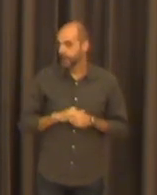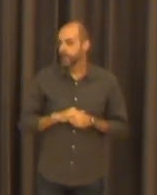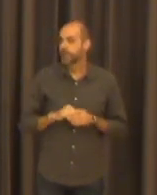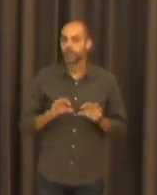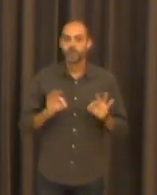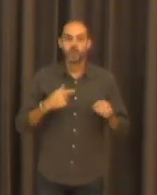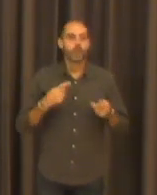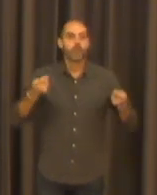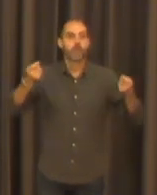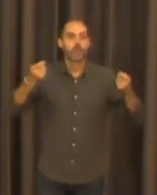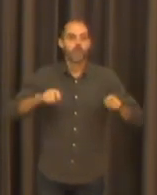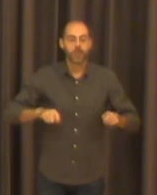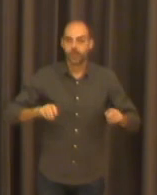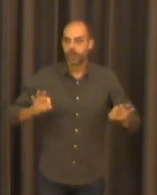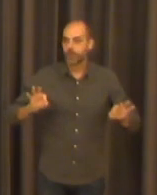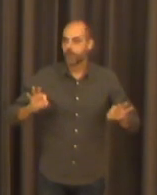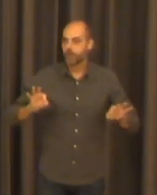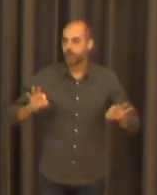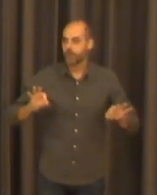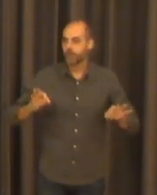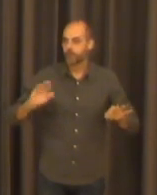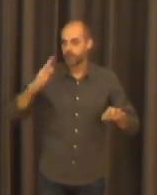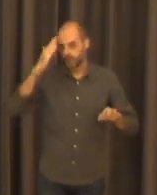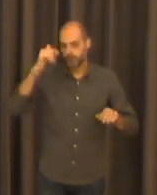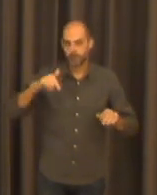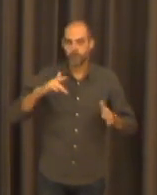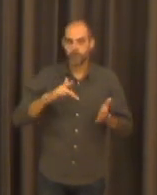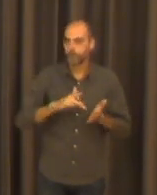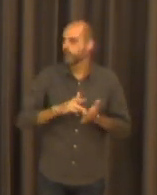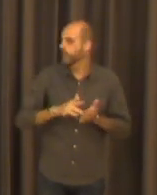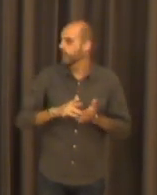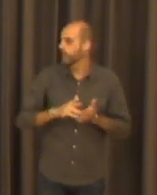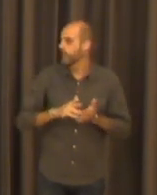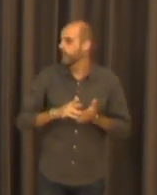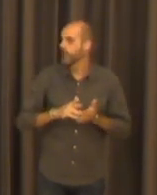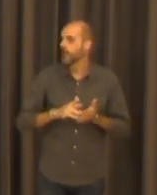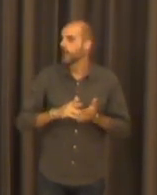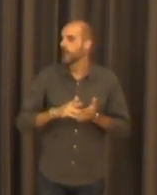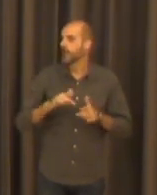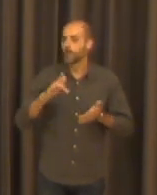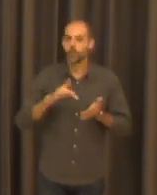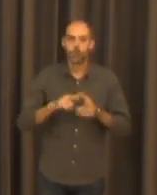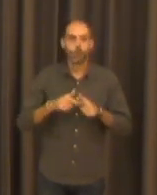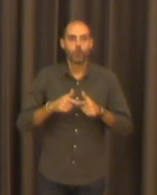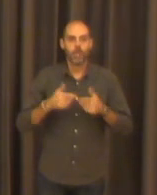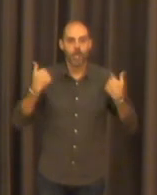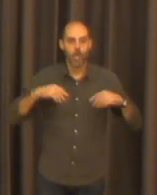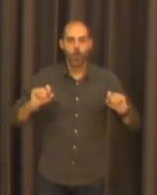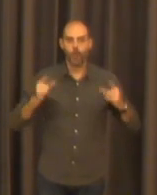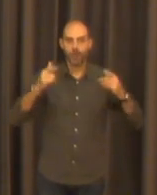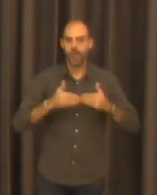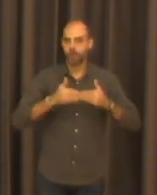Simplement tanco amb la feina per la principal per la qual se m'ha convidat a venir aquí, que és declarar inaugurat el curs